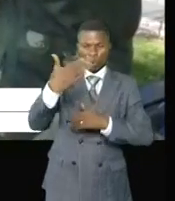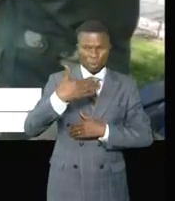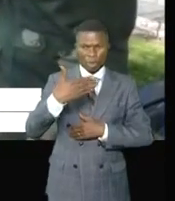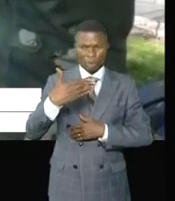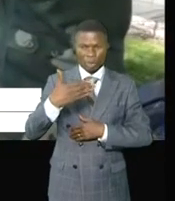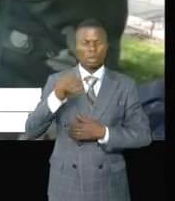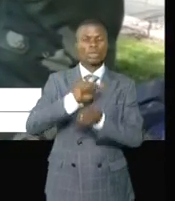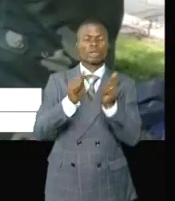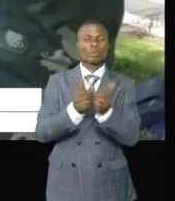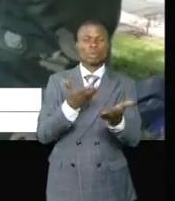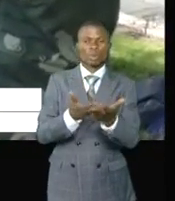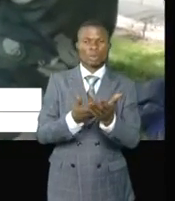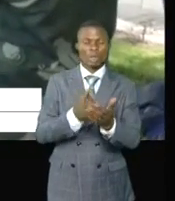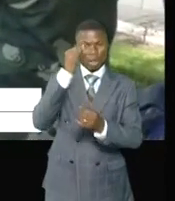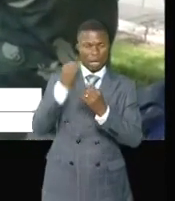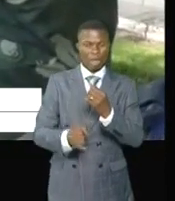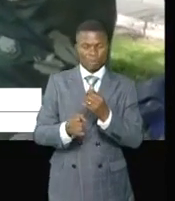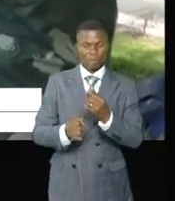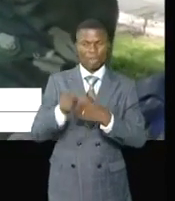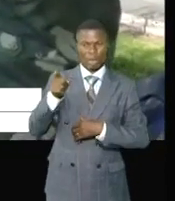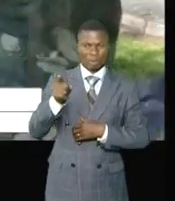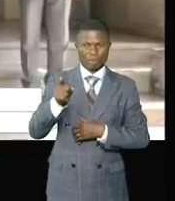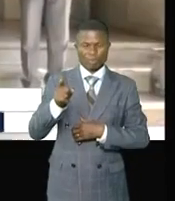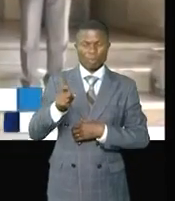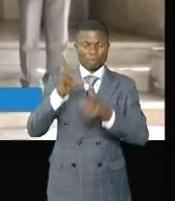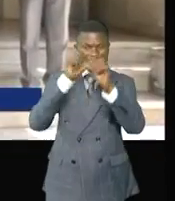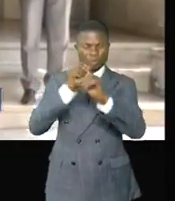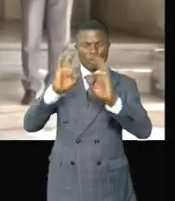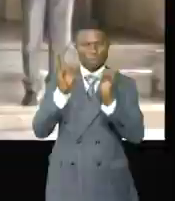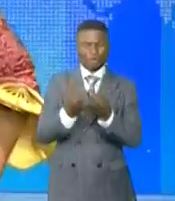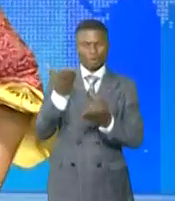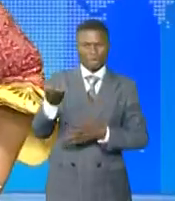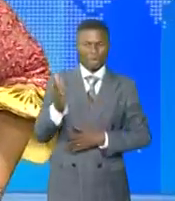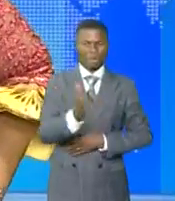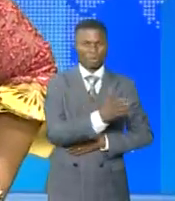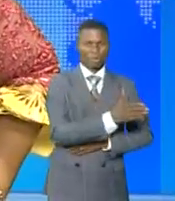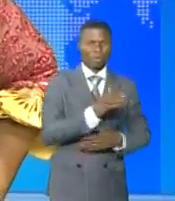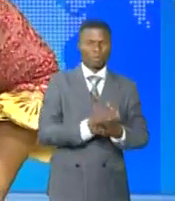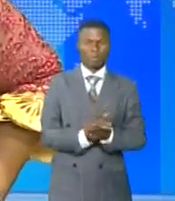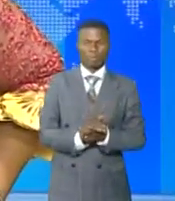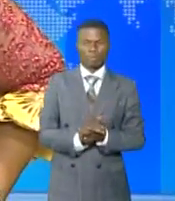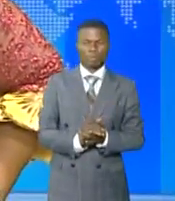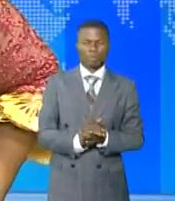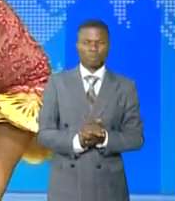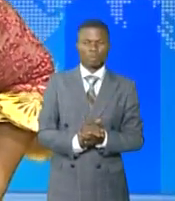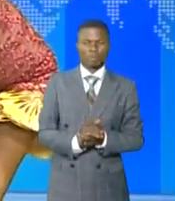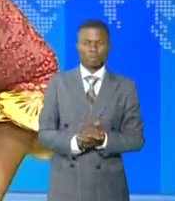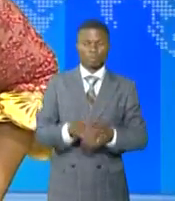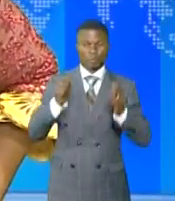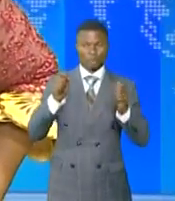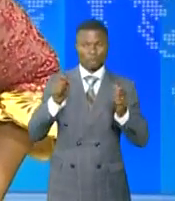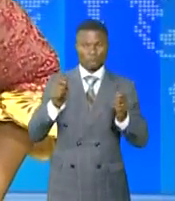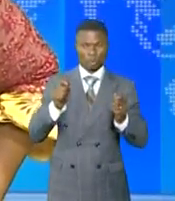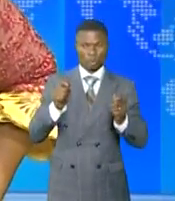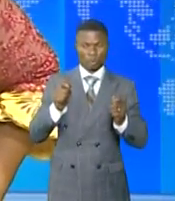question. La boucle a été bouclée par une belle photo de famille. Revenons sur cet élément de reportage qui a connu